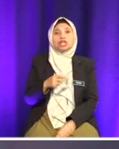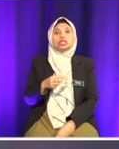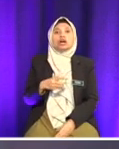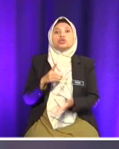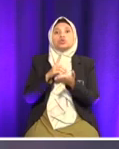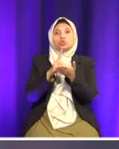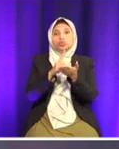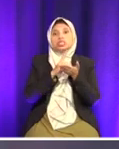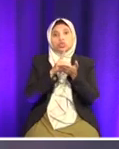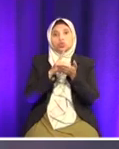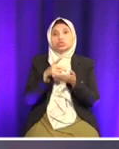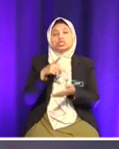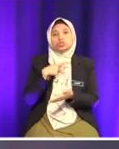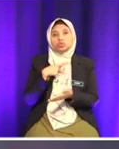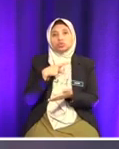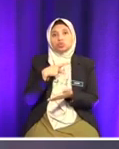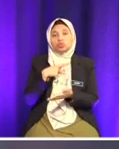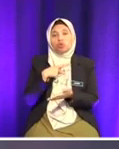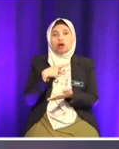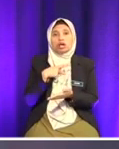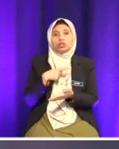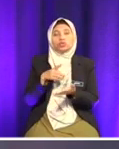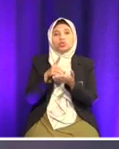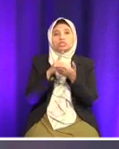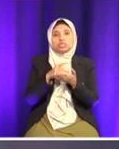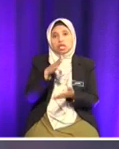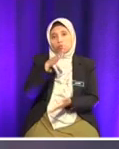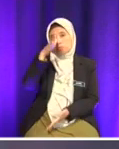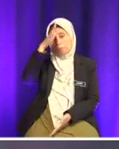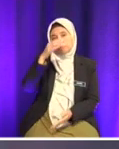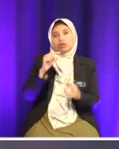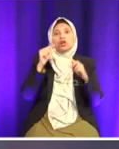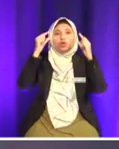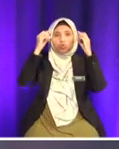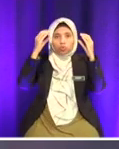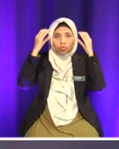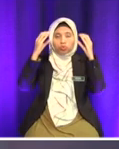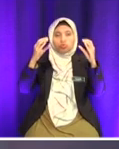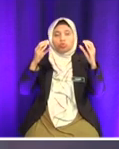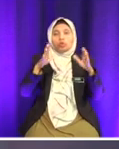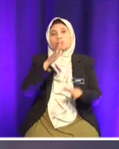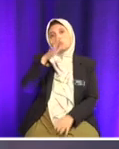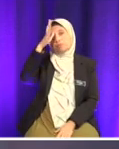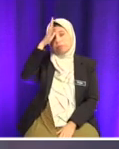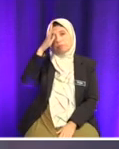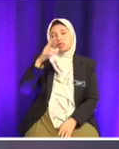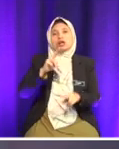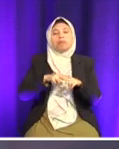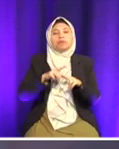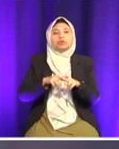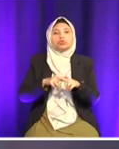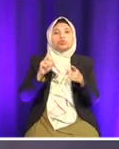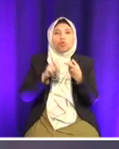Ibu bapakku dosa guru-guruku dosa ahli keluargaku dosa penduduk Taman dosa